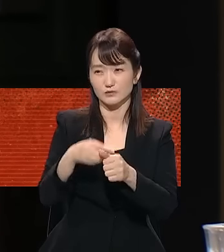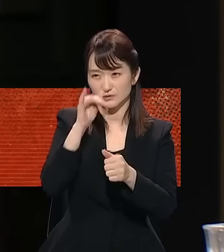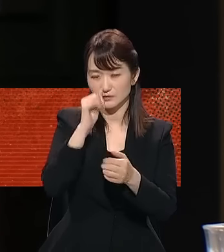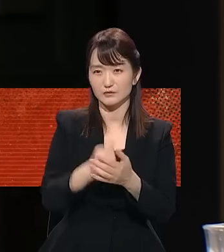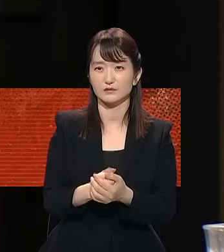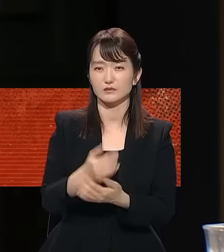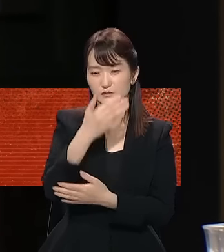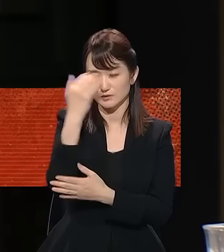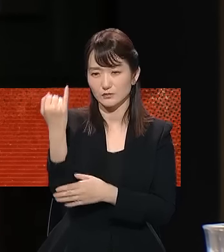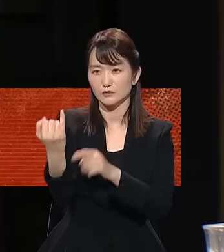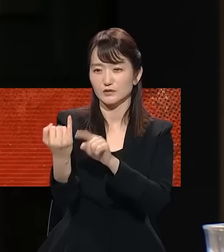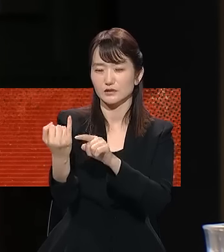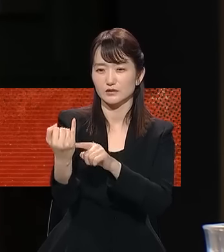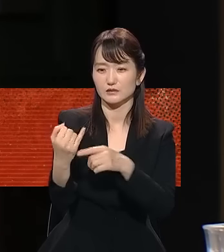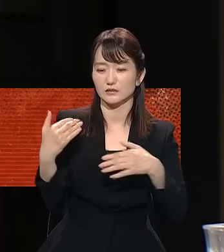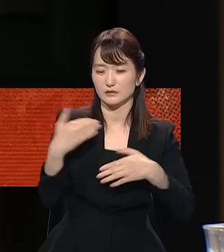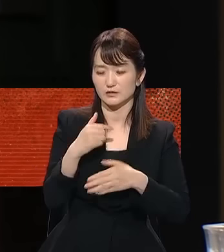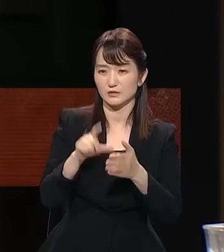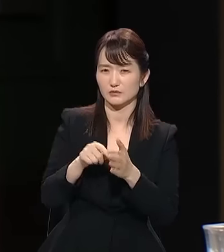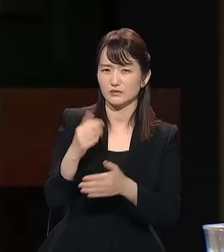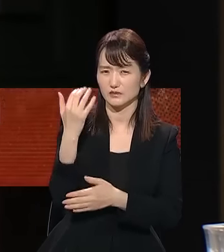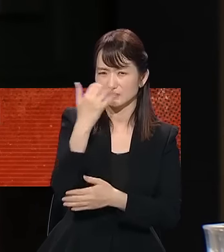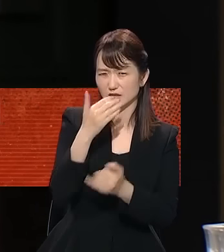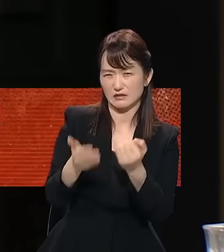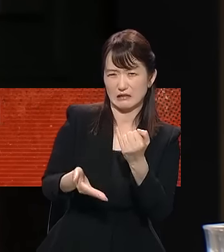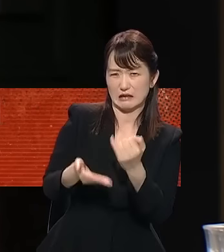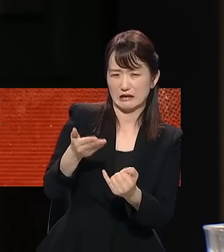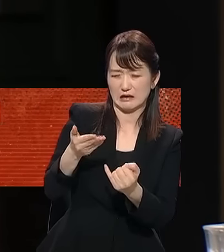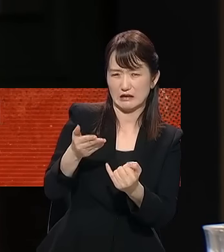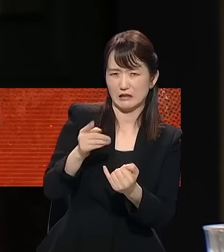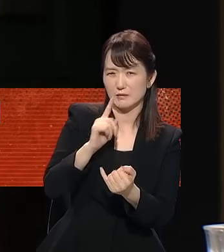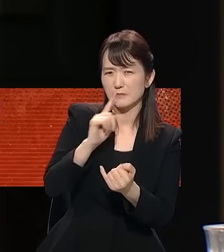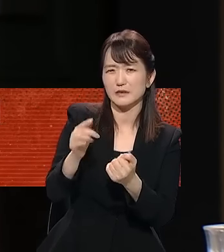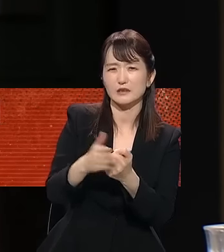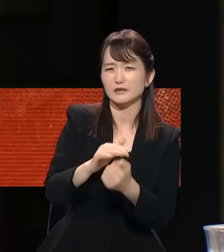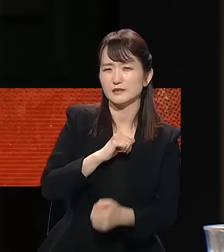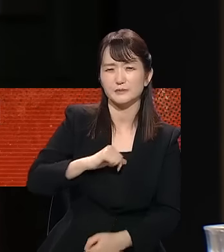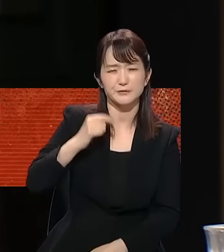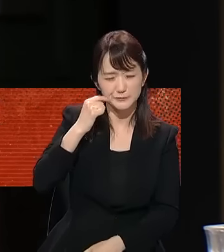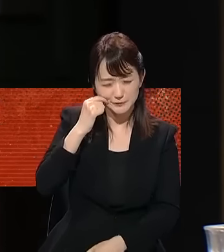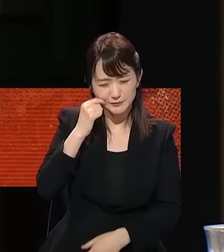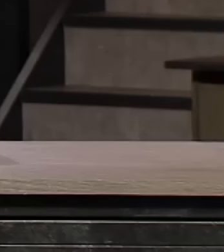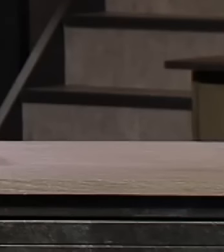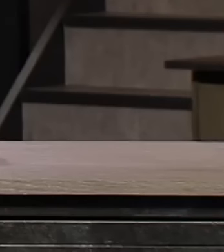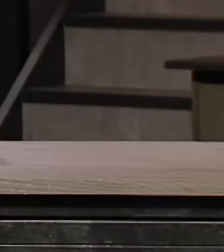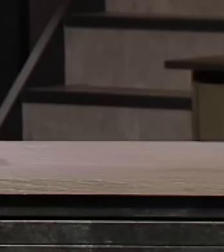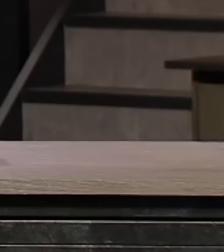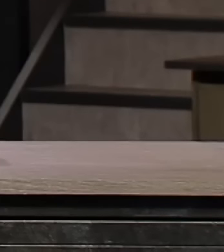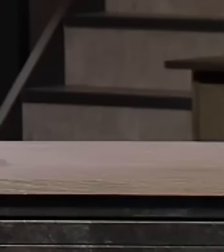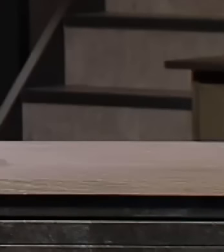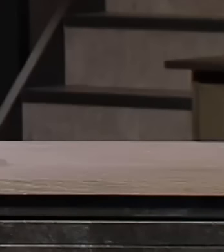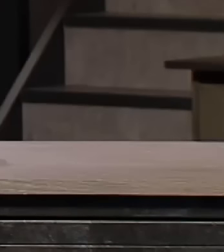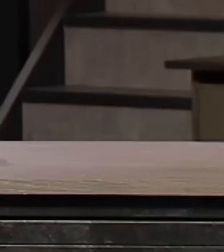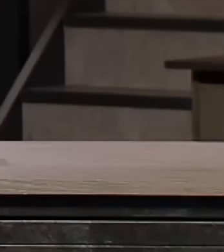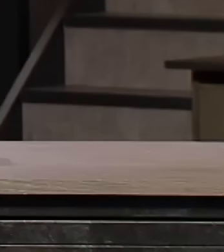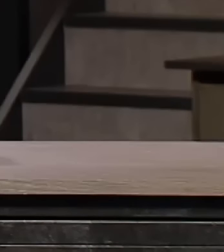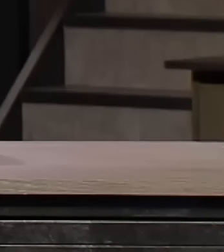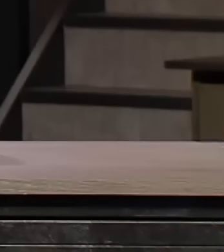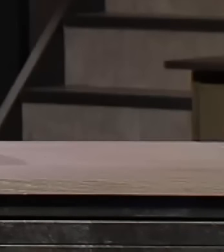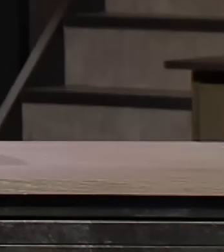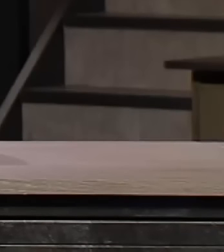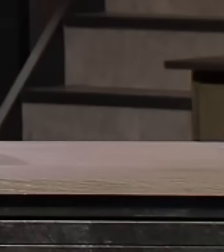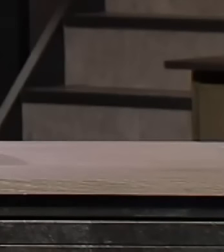샤워실에서 성일홍 발언을 비꼬면서 하는데 참을 수가 없어서 안내문을 붙였다 이런 입장을 밝혔습니다 아이 아직도 구독을 안